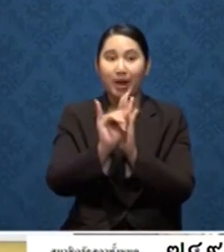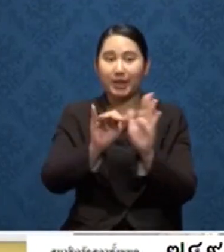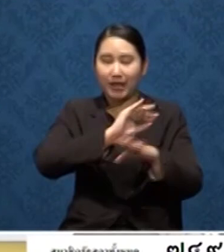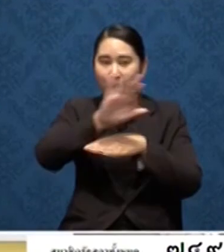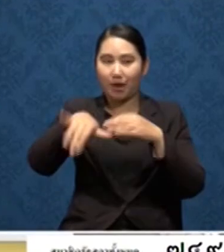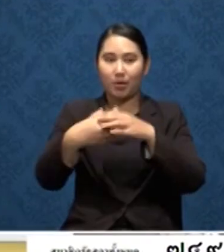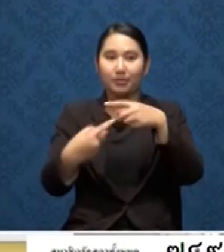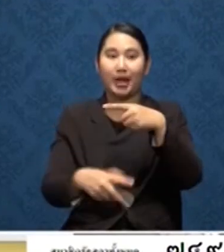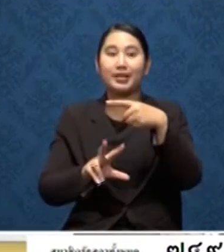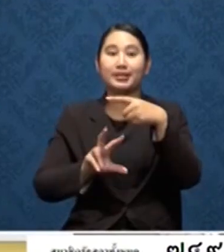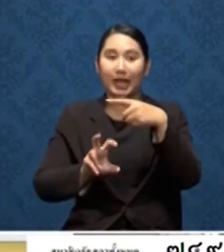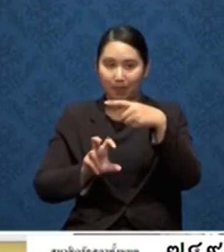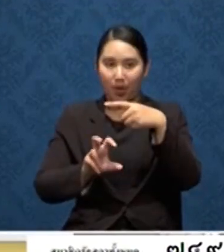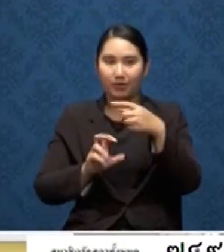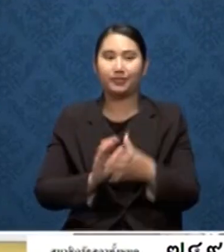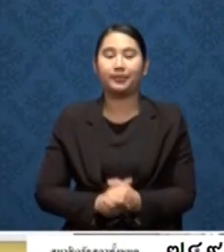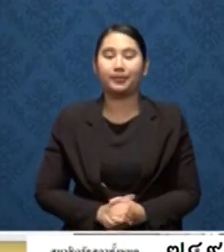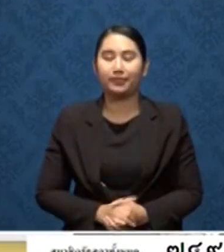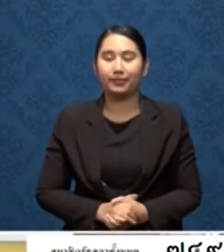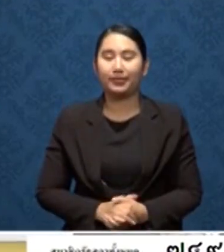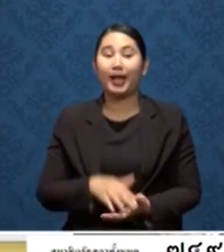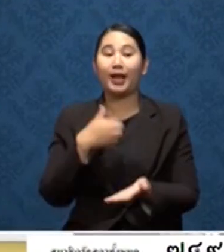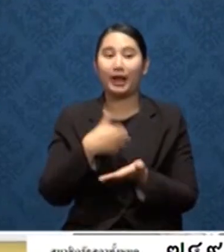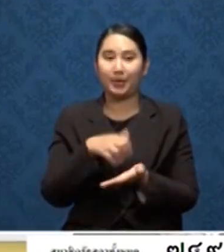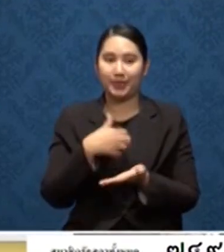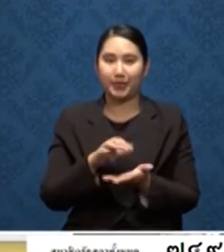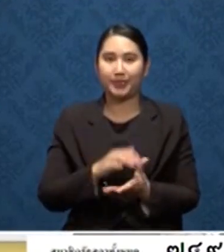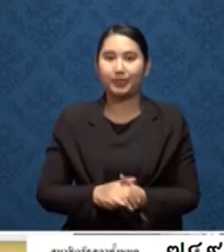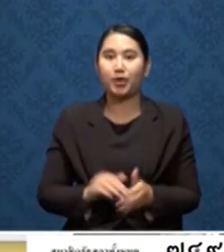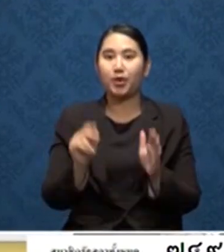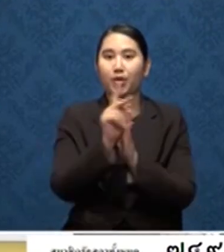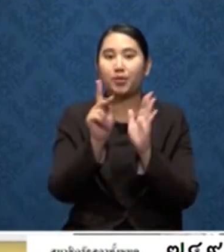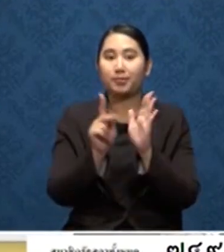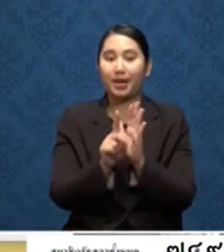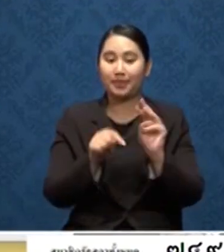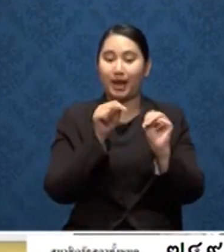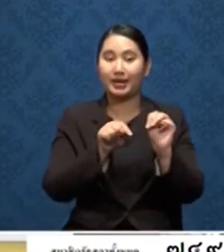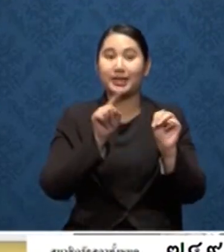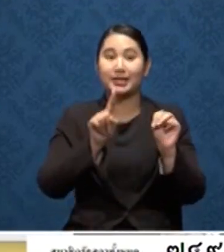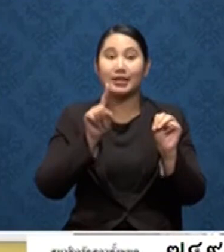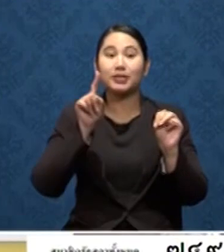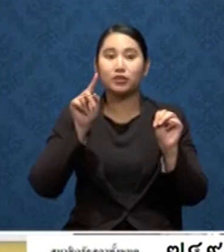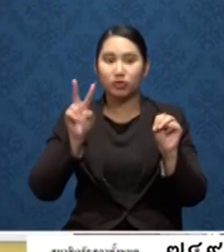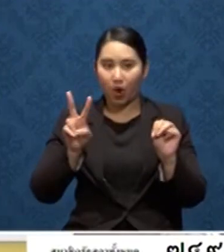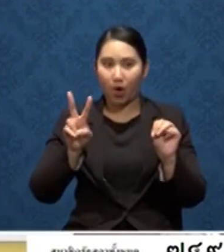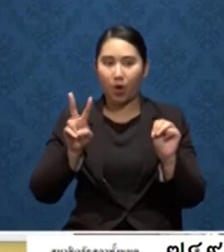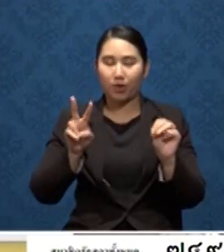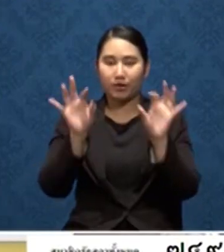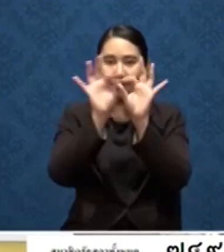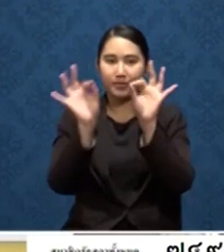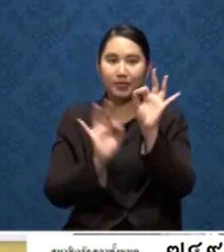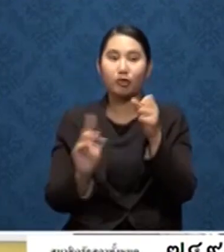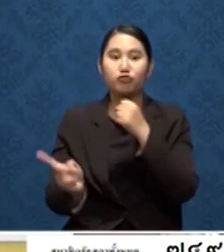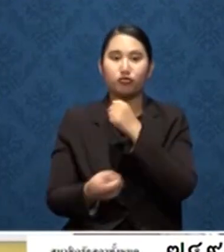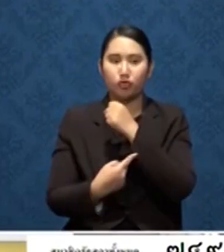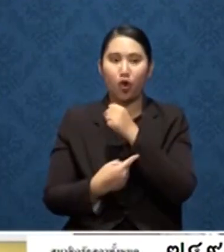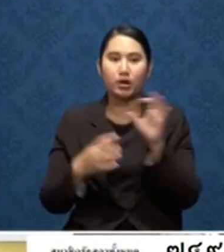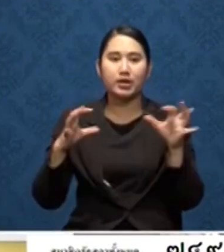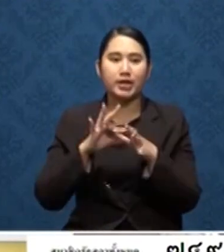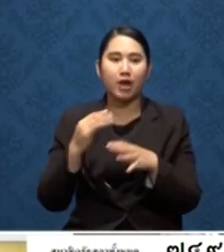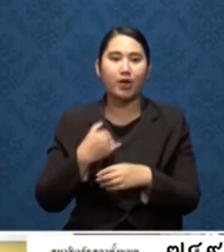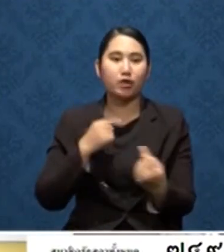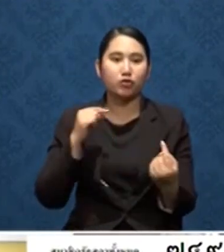ชนท่านประธานครับต้องเท้าความแบบนี้นะครับก็กฎหมายอาญามา 1 2นั้นเป็นกฎหมายที่ระบุโทษเกี่ยวกับการหมิ่นประมาท